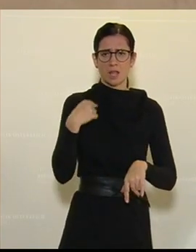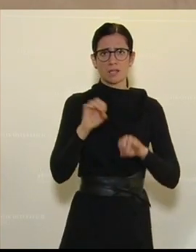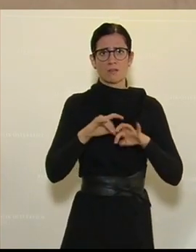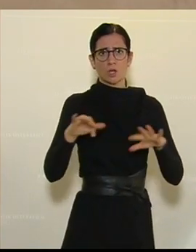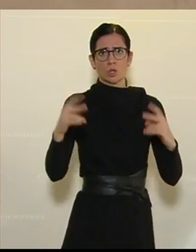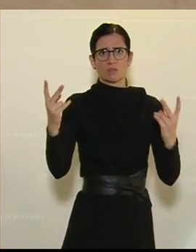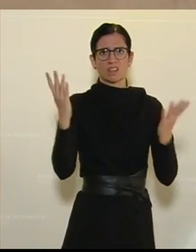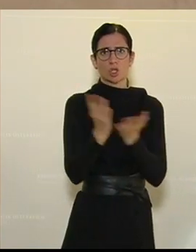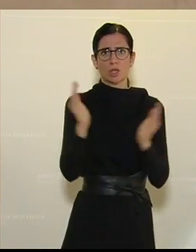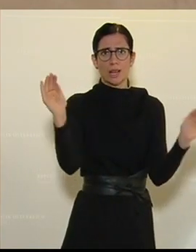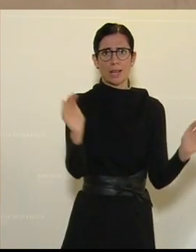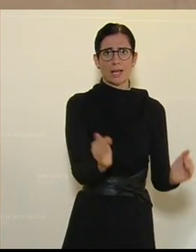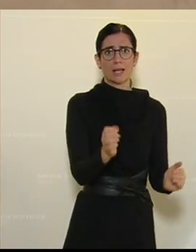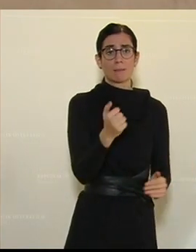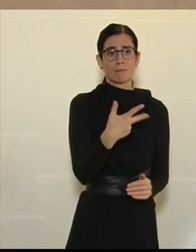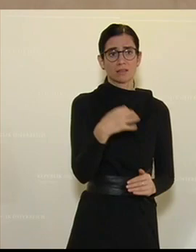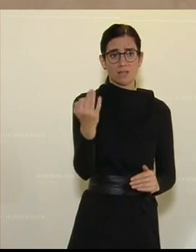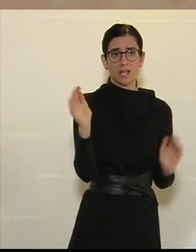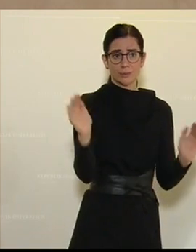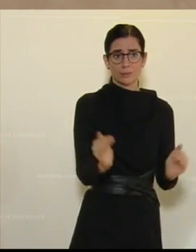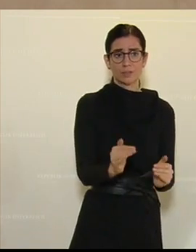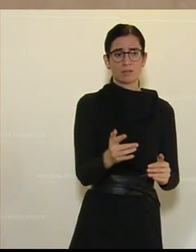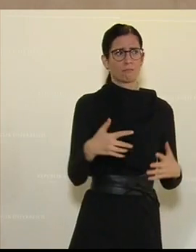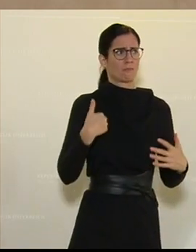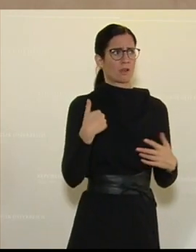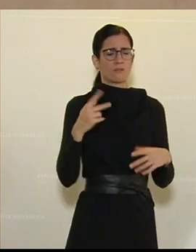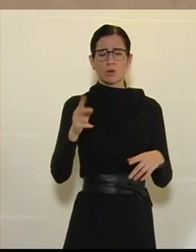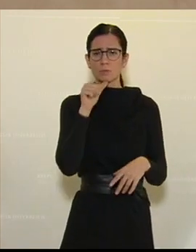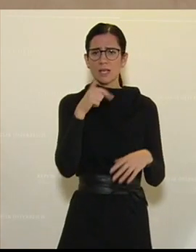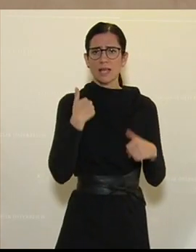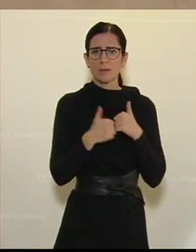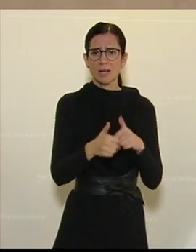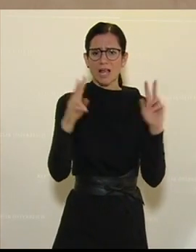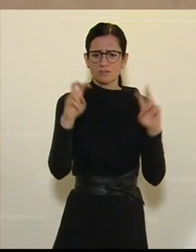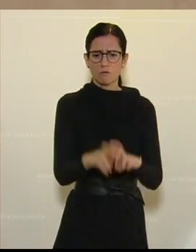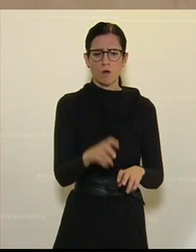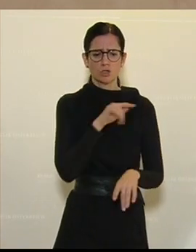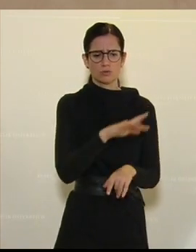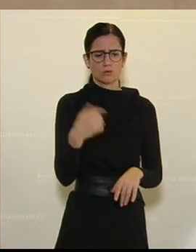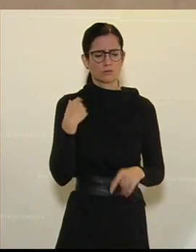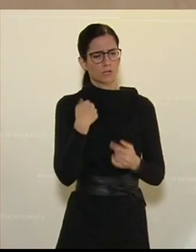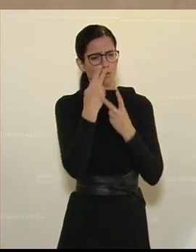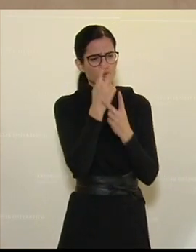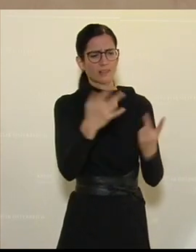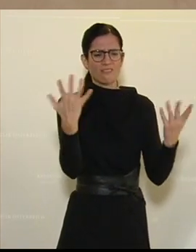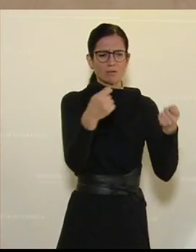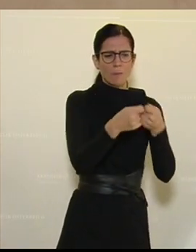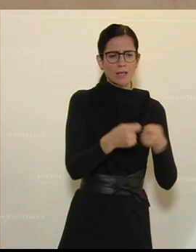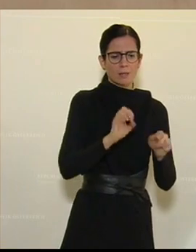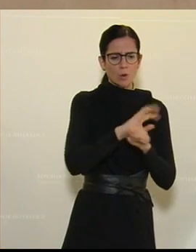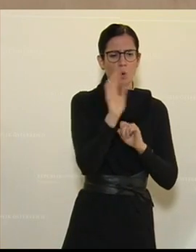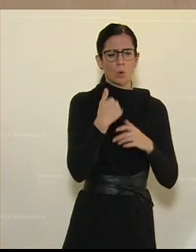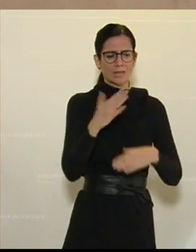Infektionswerte schon wieder zurückgehen und sei es nur ein paar Tage. Wo ist da die Begleitforschung, die einmal schaut, welche Maßnahmen